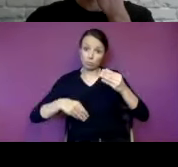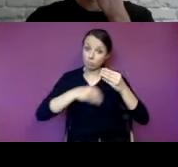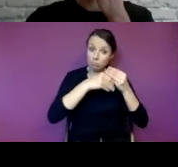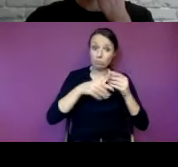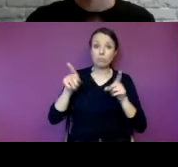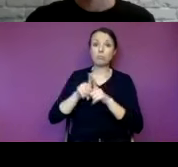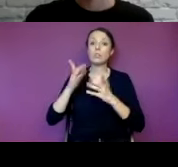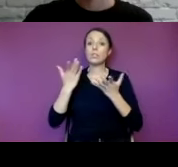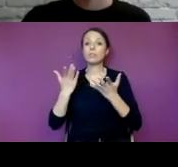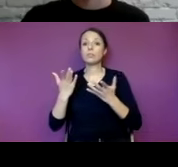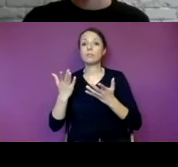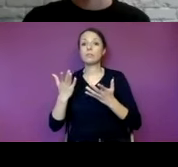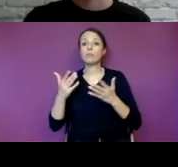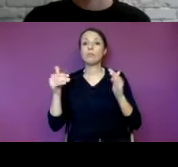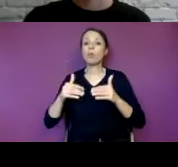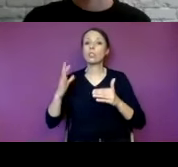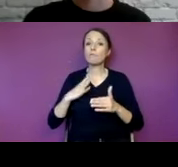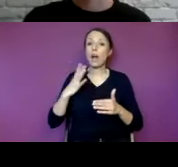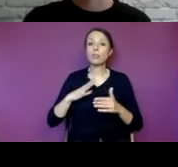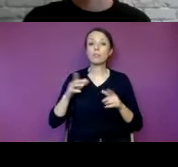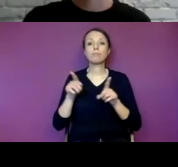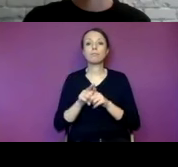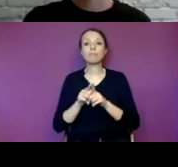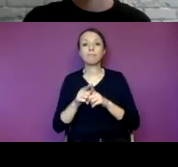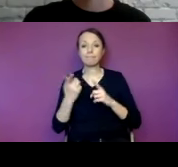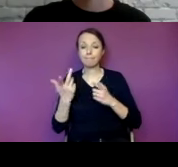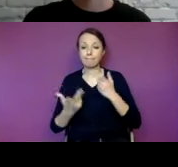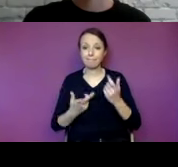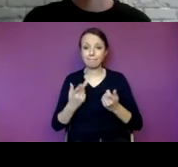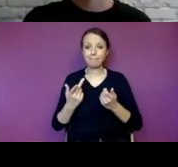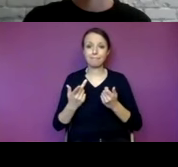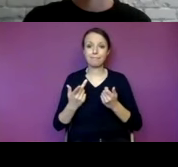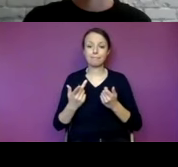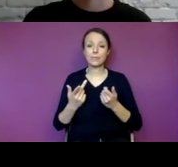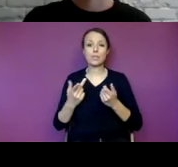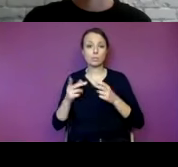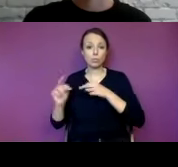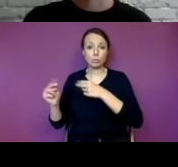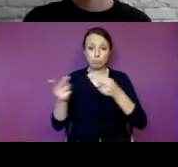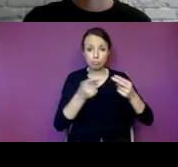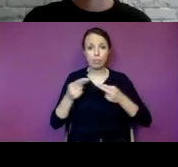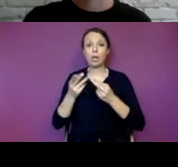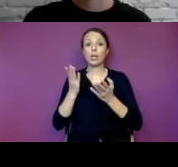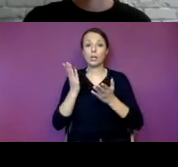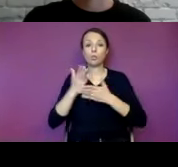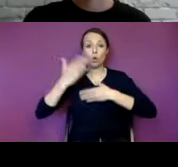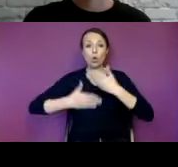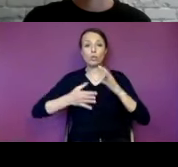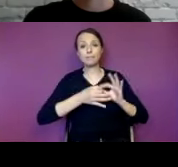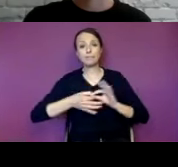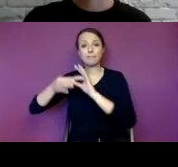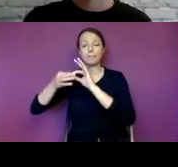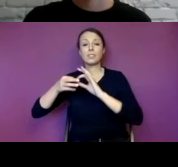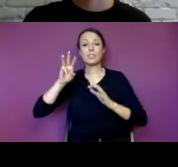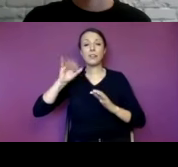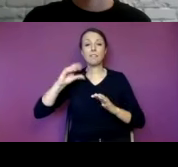jest wątek, żeby może zrobić takie kółko i zamknąć też nawiązaniem do Wieślandu, obecności